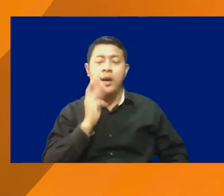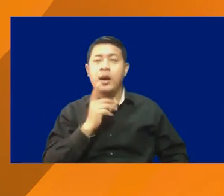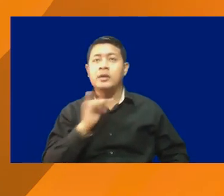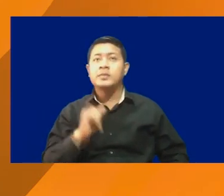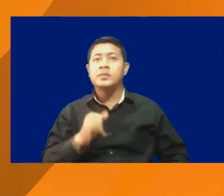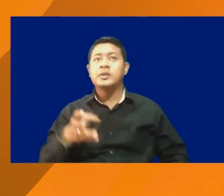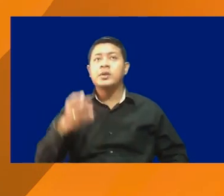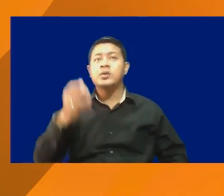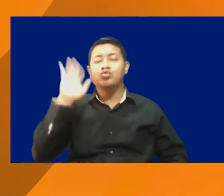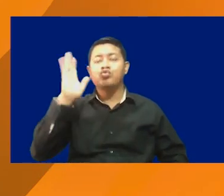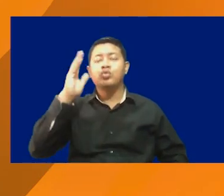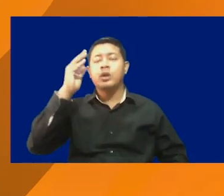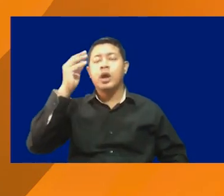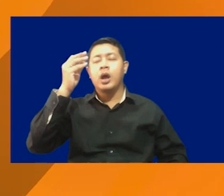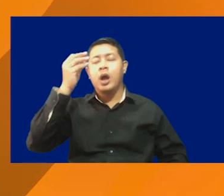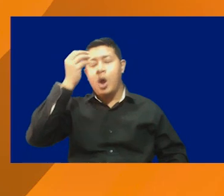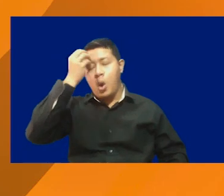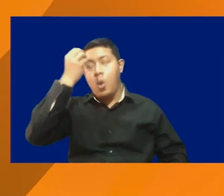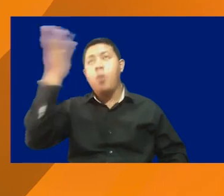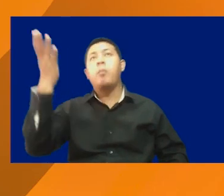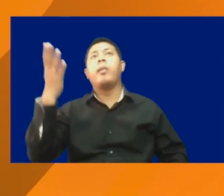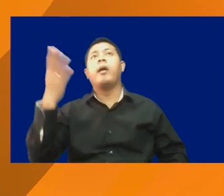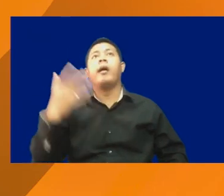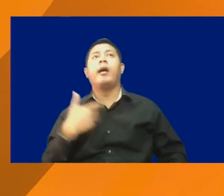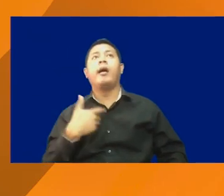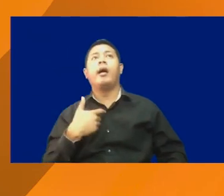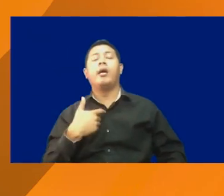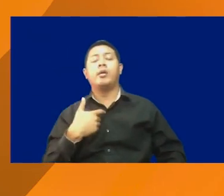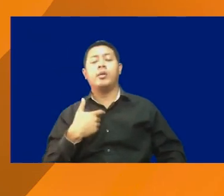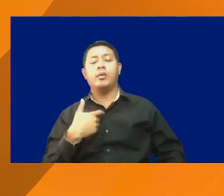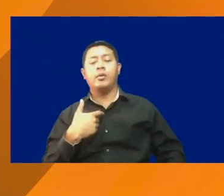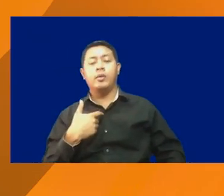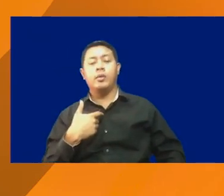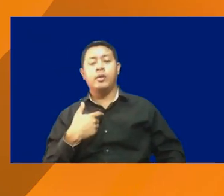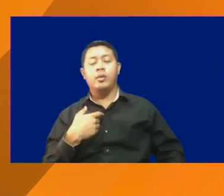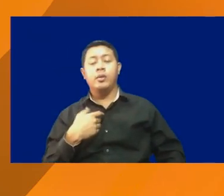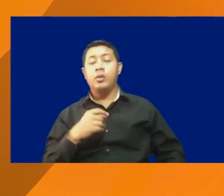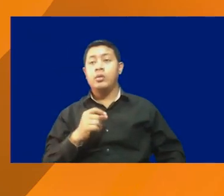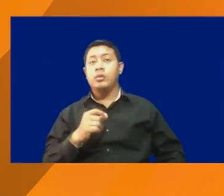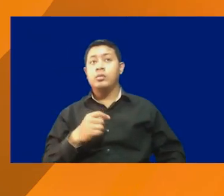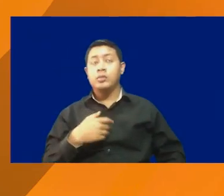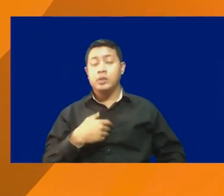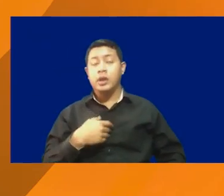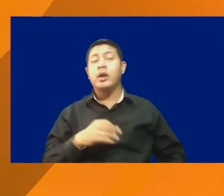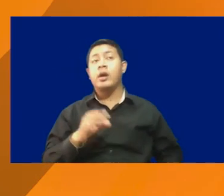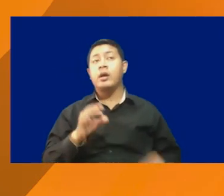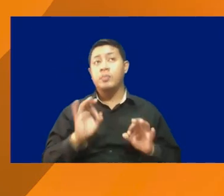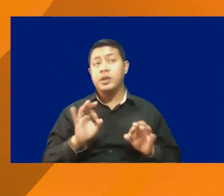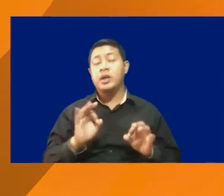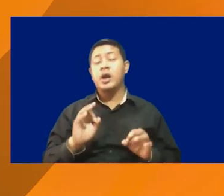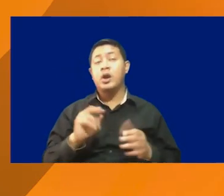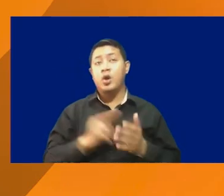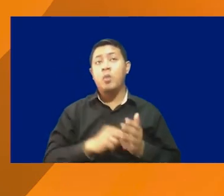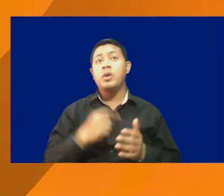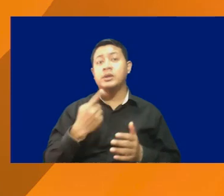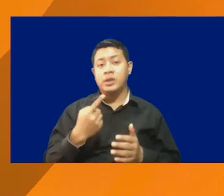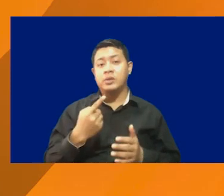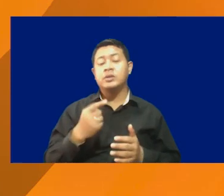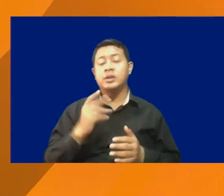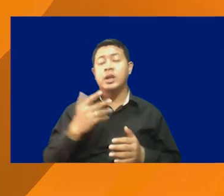Papa Mama kayaknya udah lupa sama aku. Gak saya, pendidikan itu nomor